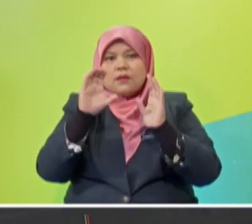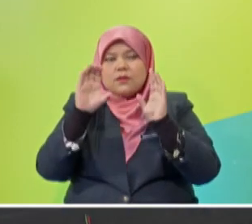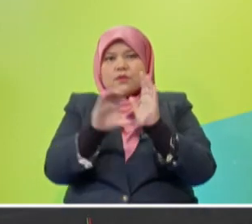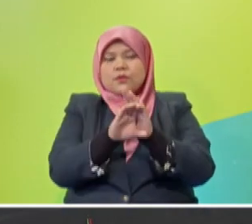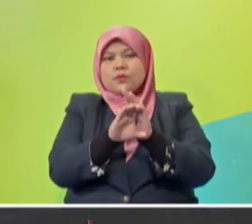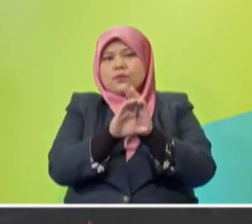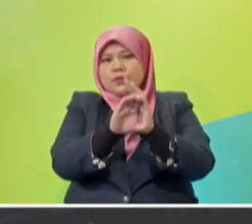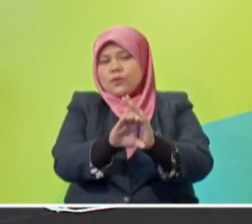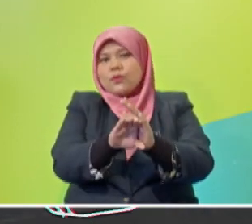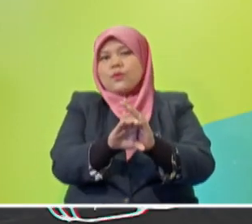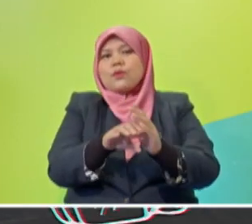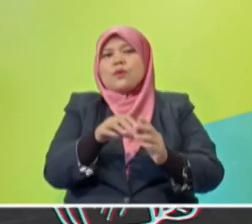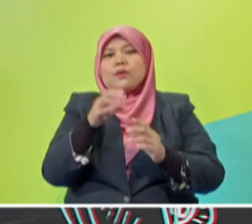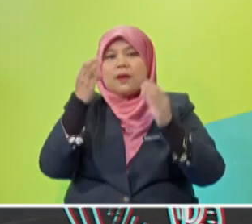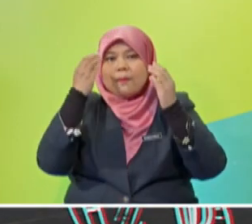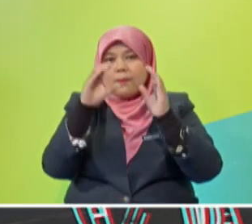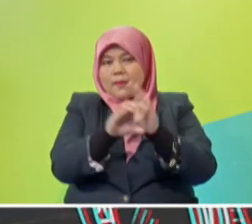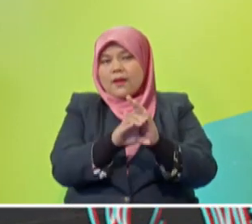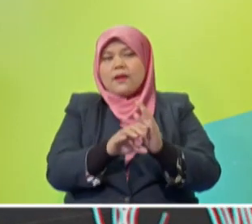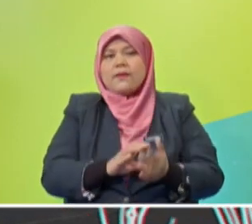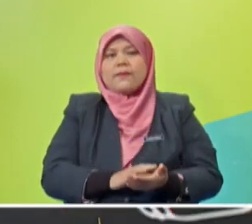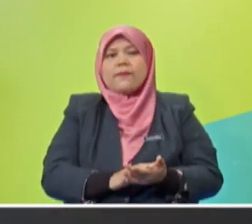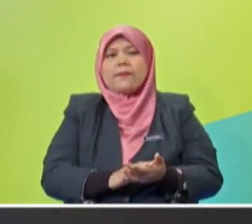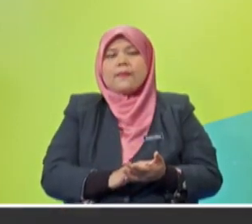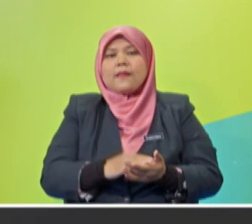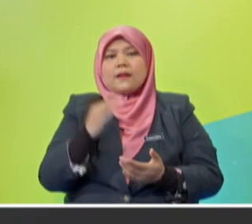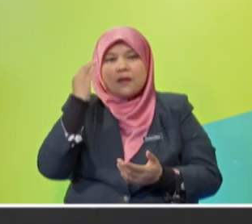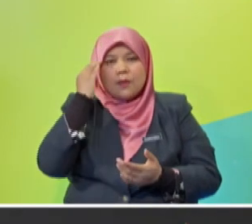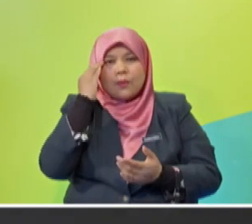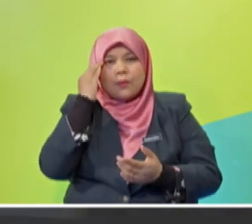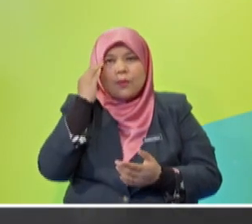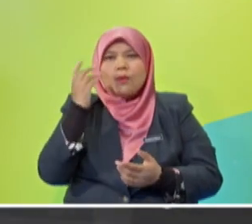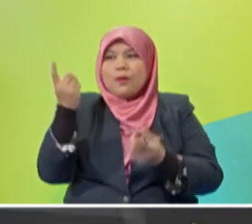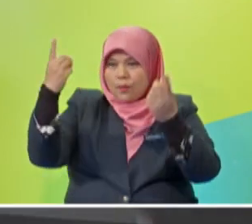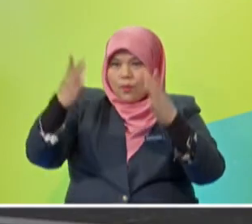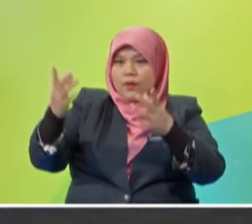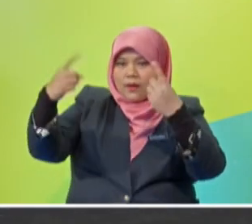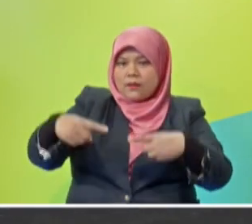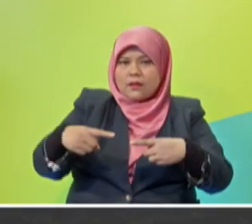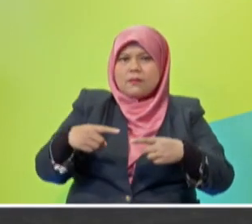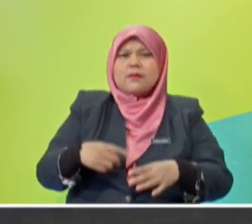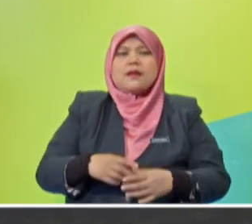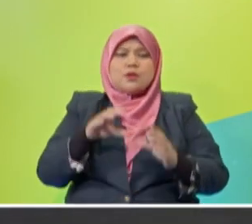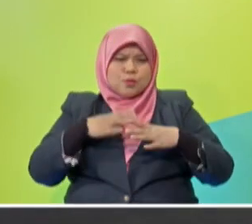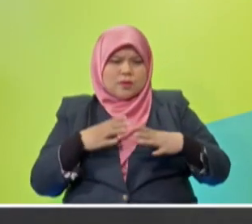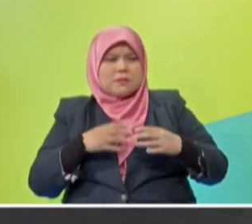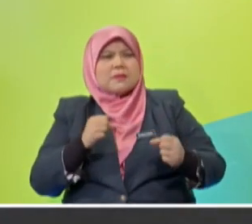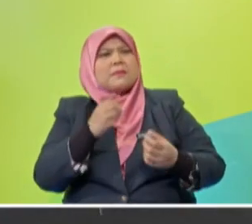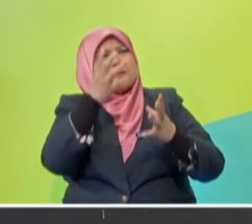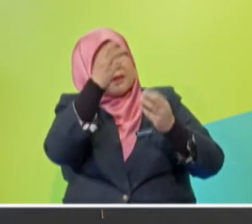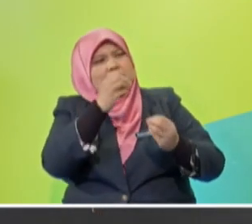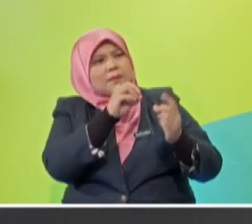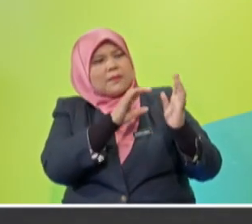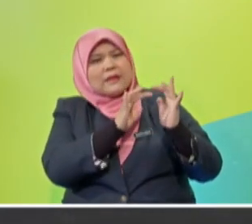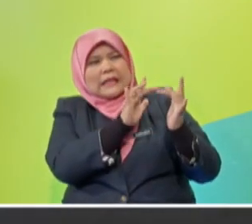kita tahulah bahawa tempat-tempat ni sangat terkenal dengan pelancong. Setiap kali cuti memang kena bookinglah. Booking awal lah kita kalau kata. Kalau tak penuh nanti